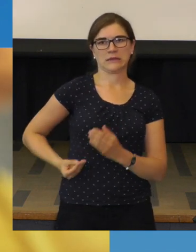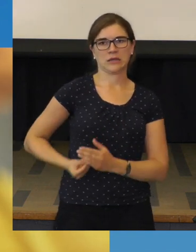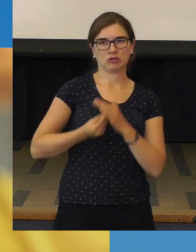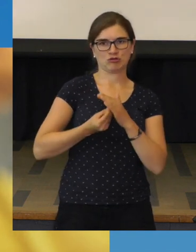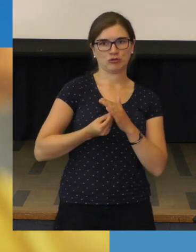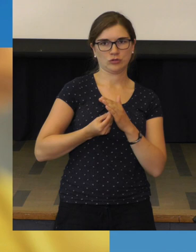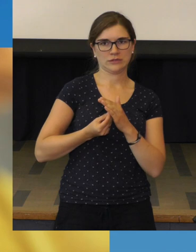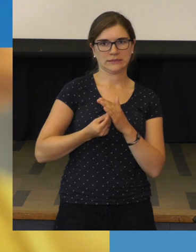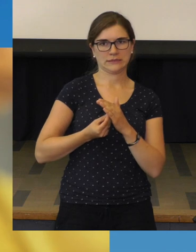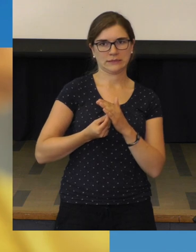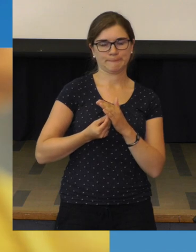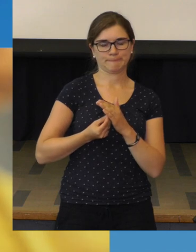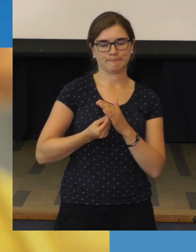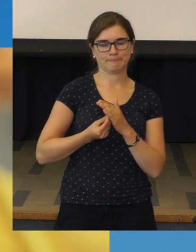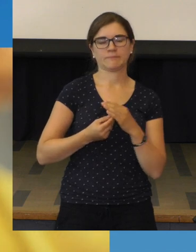kathetergestützte